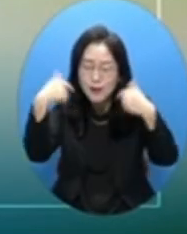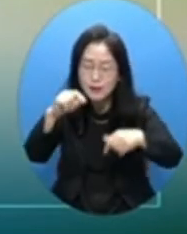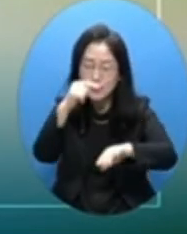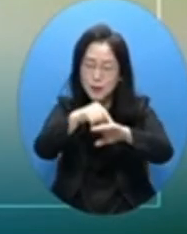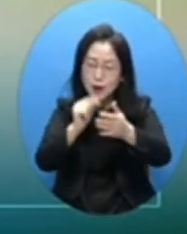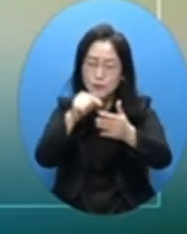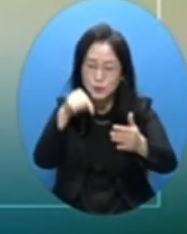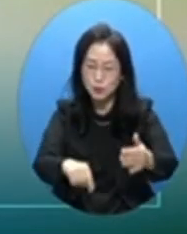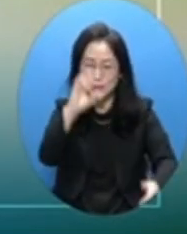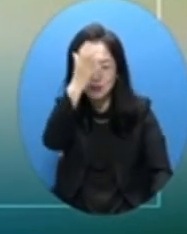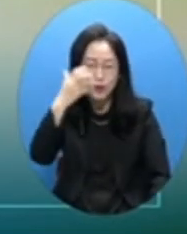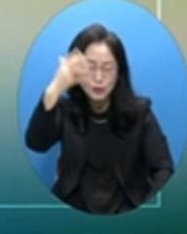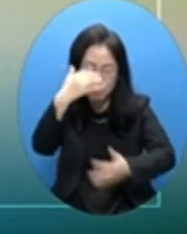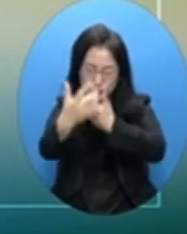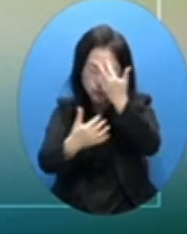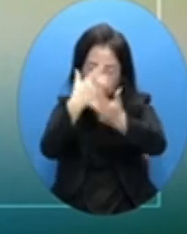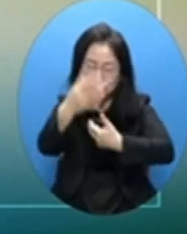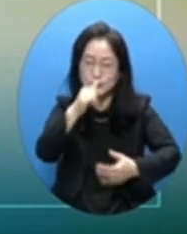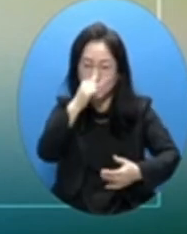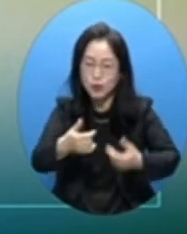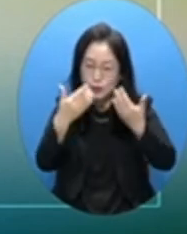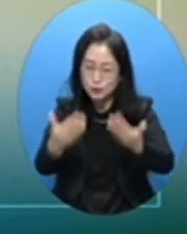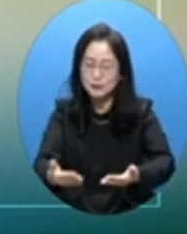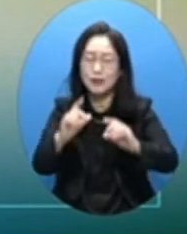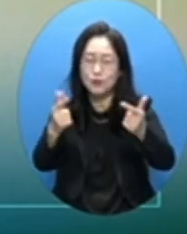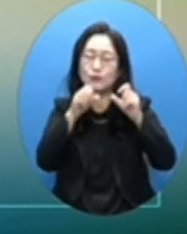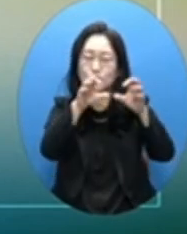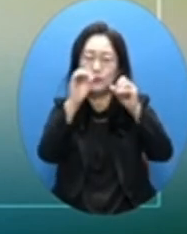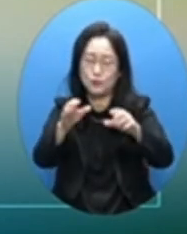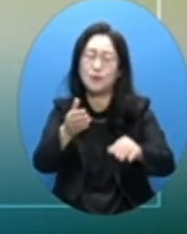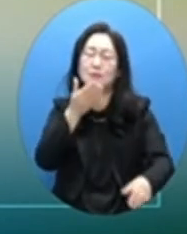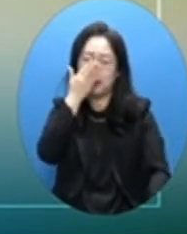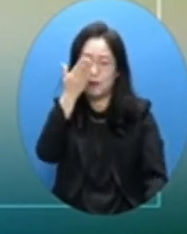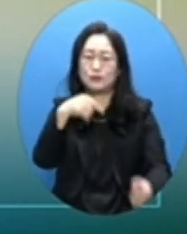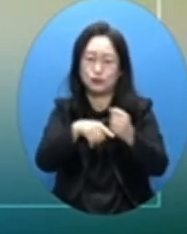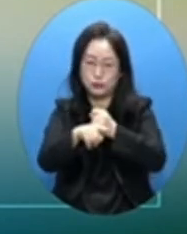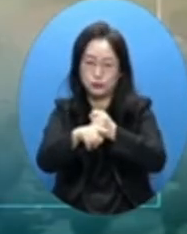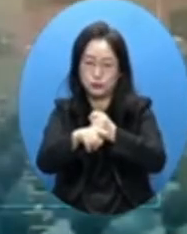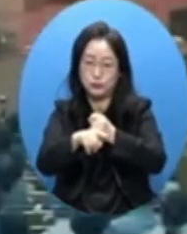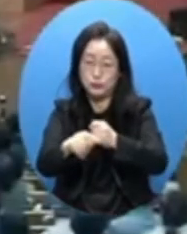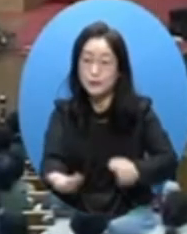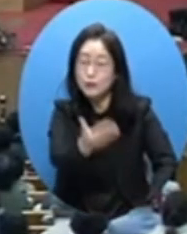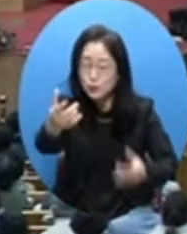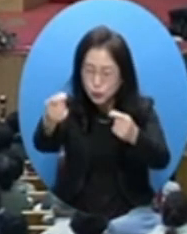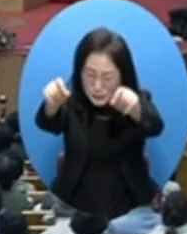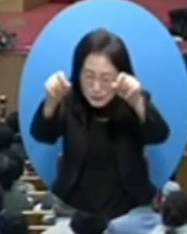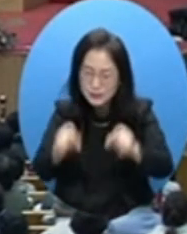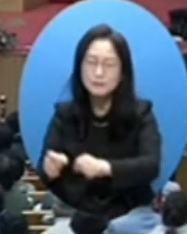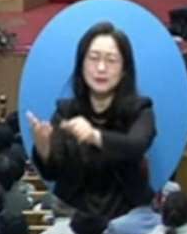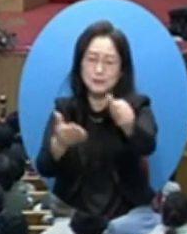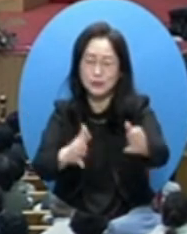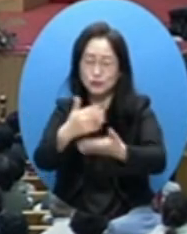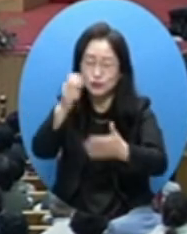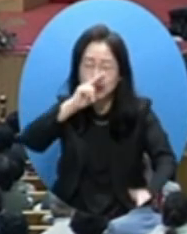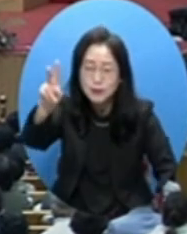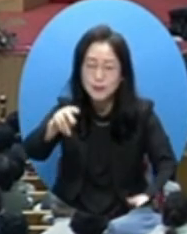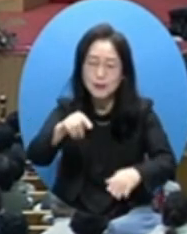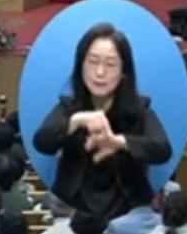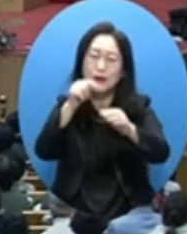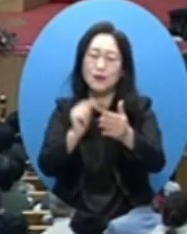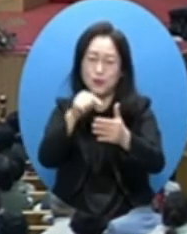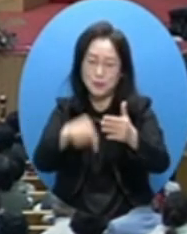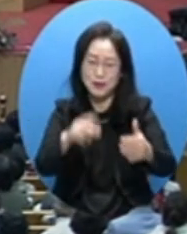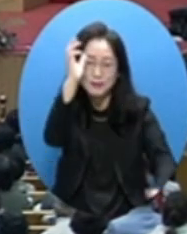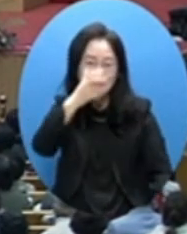성령의 불길이 있어서 쉬지 않고 전도할 수 있었다 여러분 마음에이 불이 타오르게 되기를 바랍니다 오늘 우리